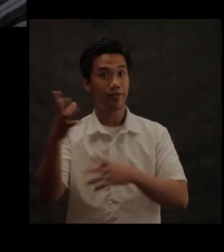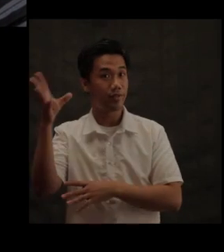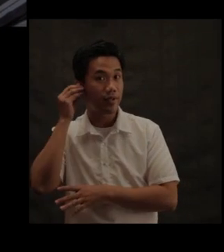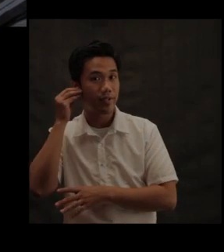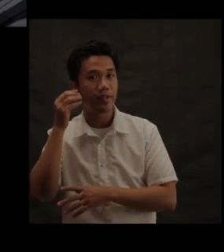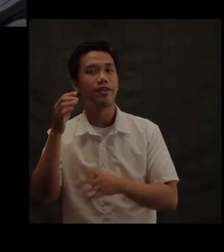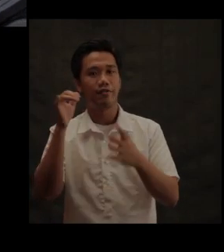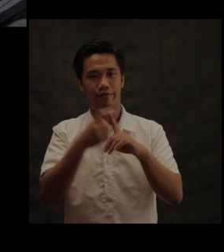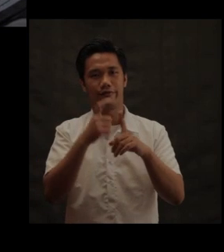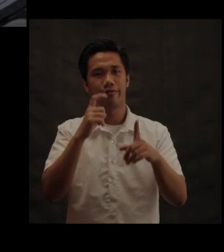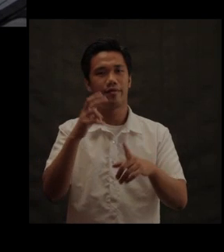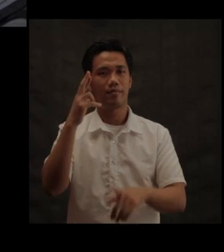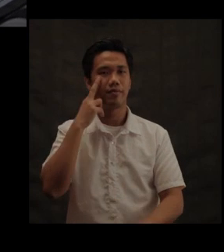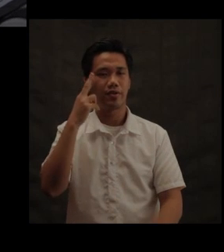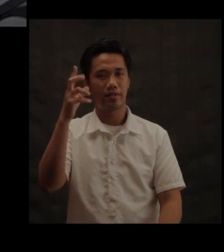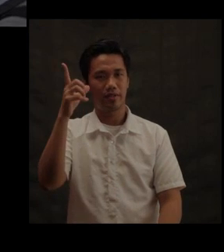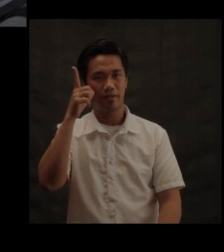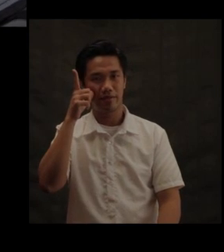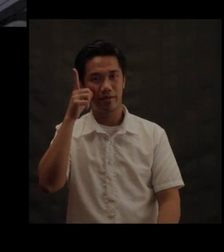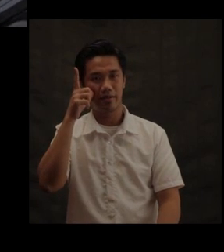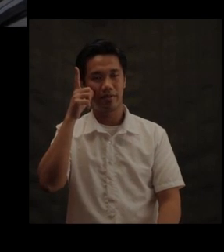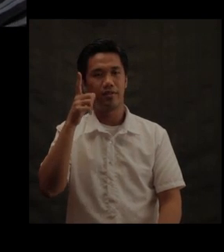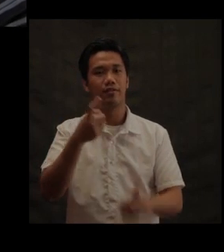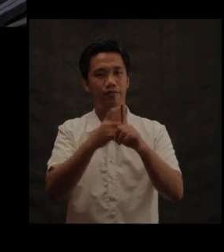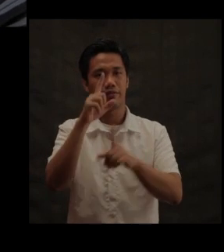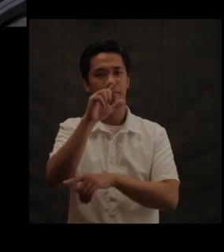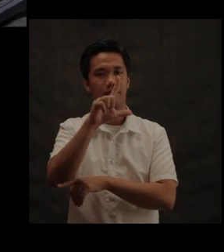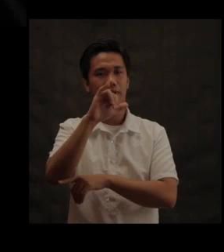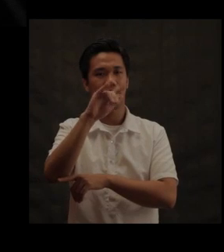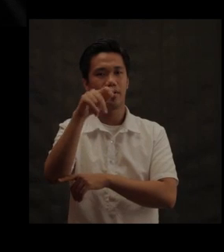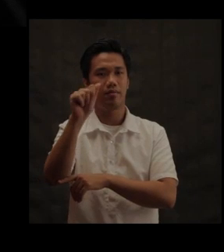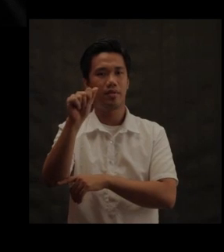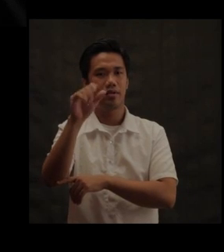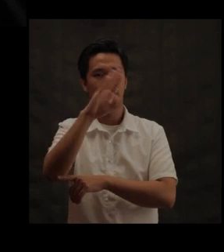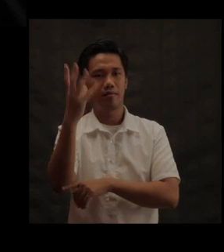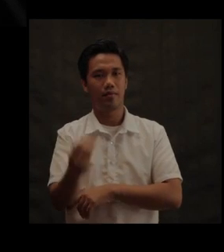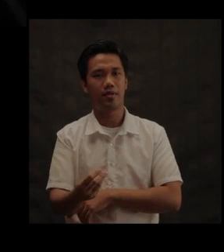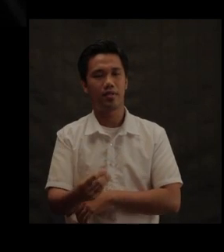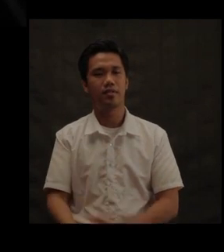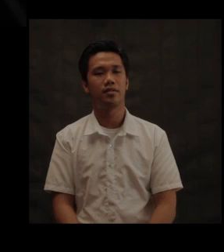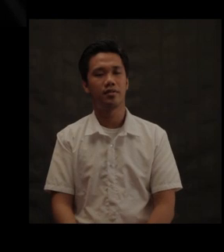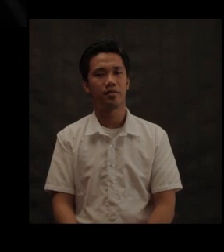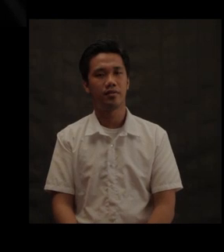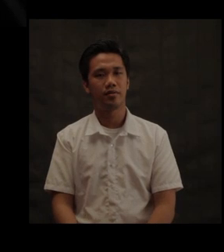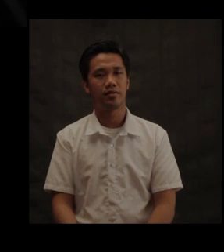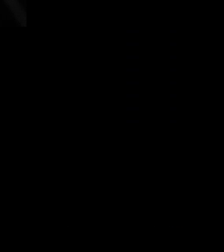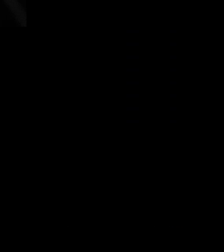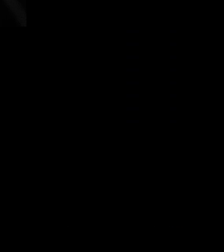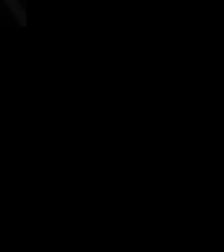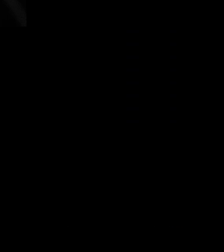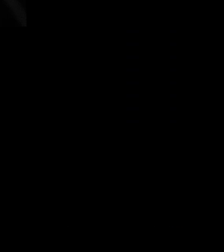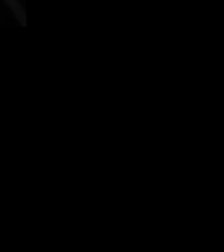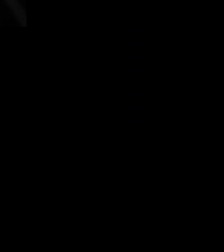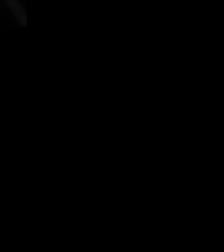you've just heard is that of Ronel Del Rio, a radio commentator in Lipa, Batangas. Usapan sa araw na ito, kaya mga nako, tama na